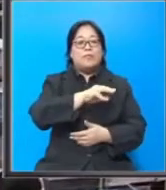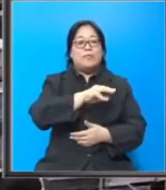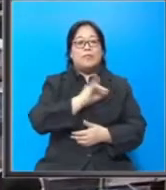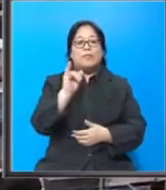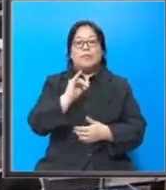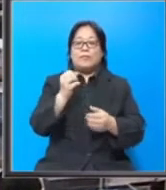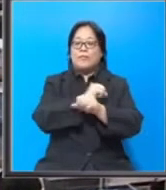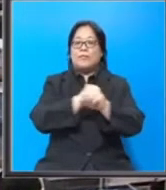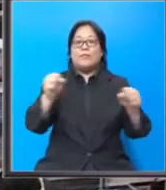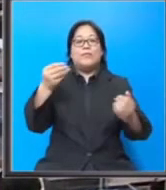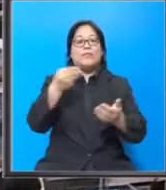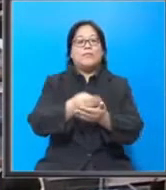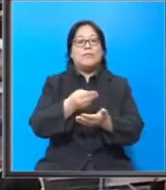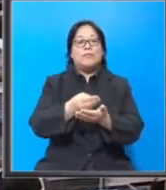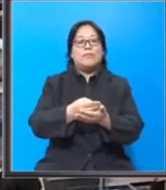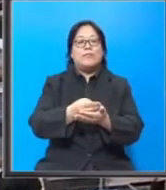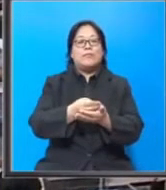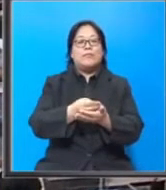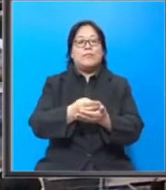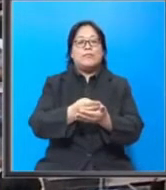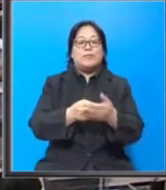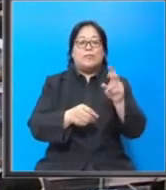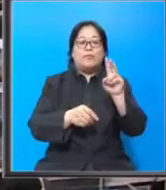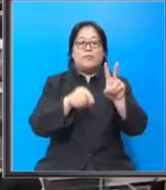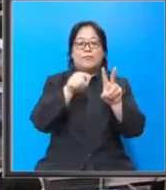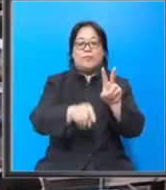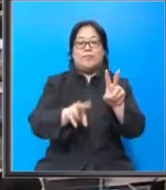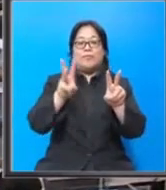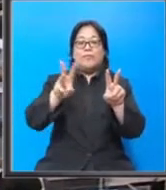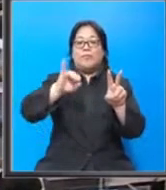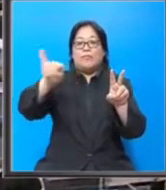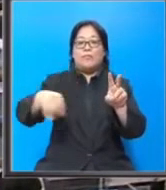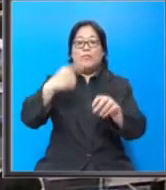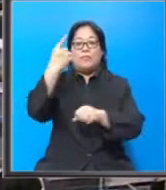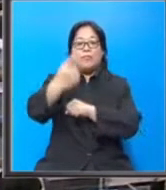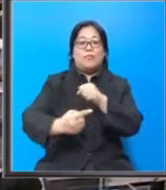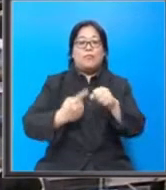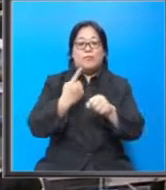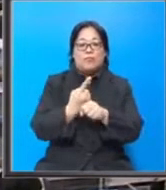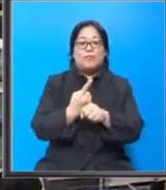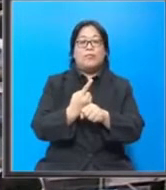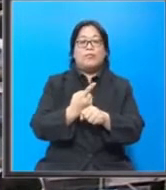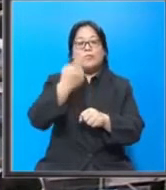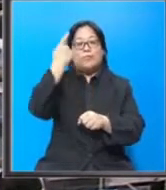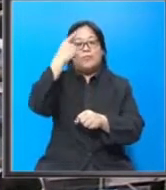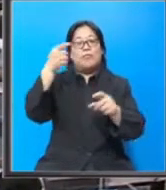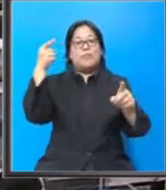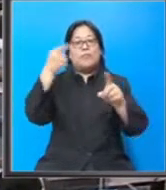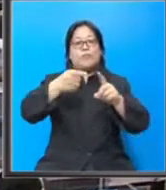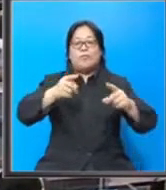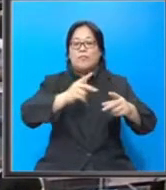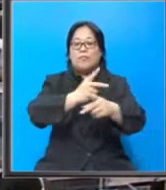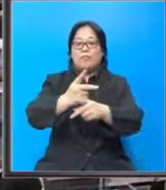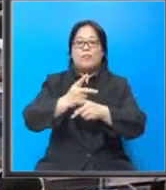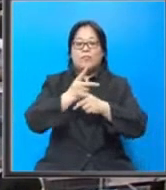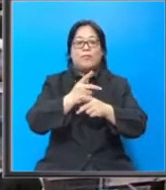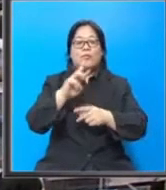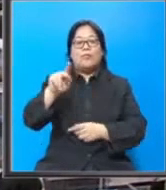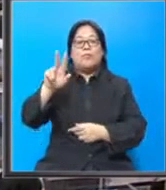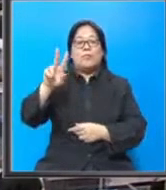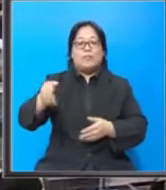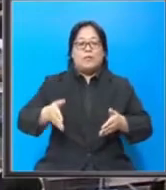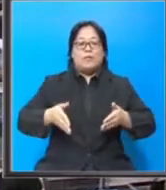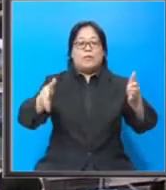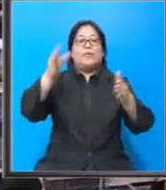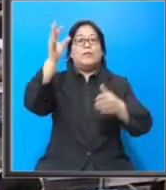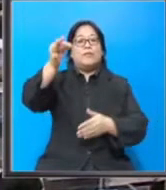telah membentuk Gan sebanyak 26000000 setahun untuk tujuan peninggalan rutin di jalan